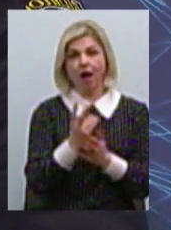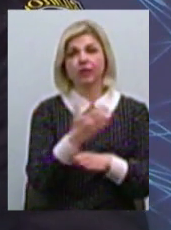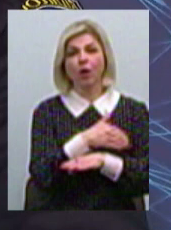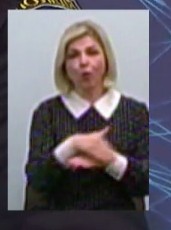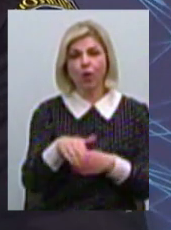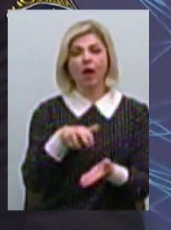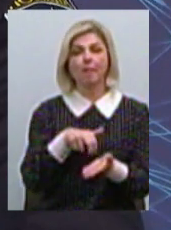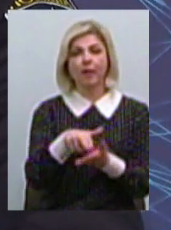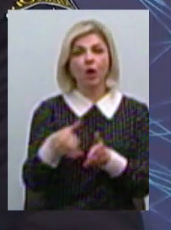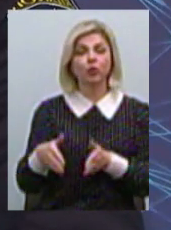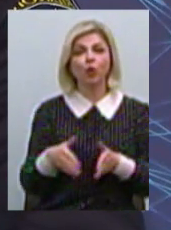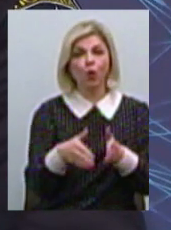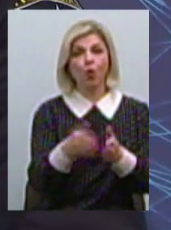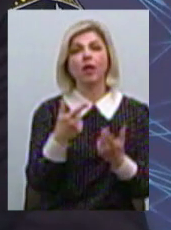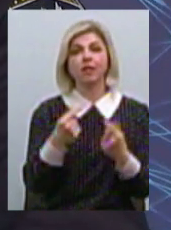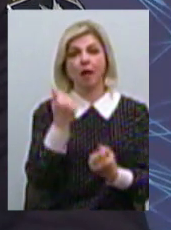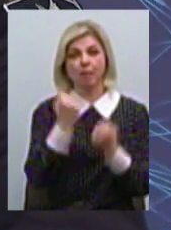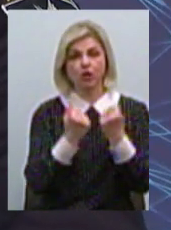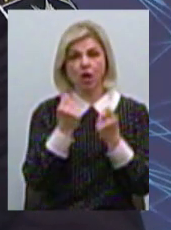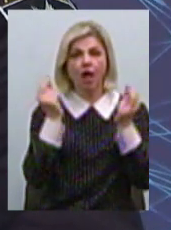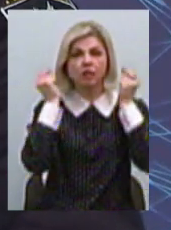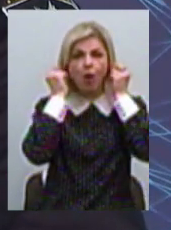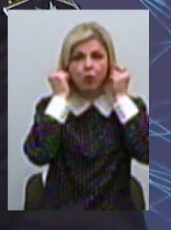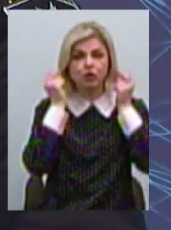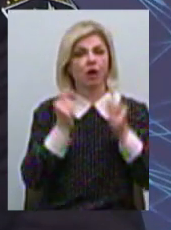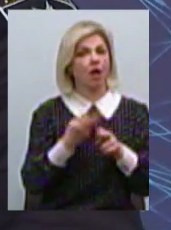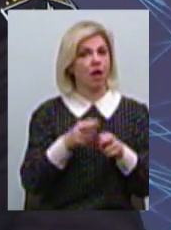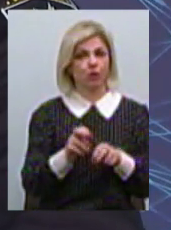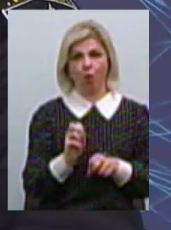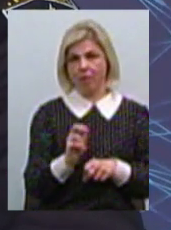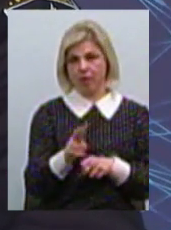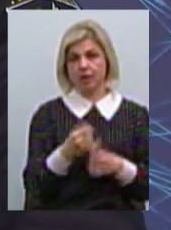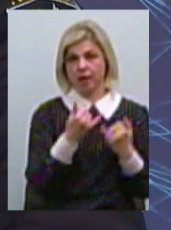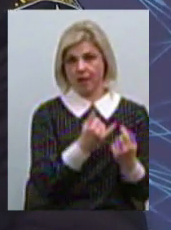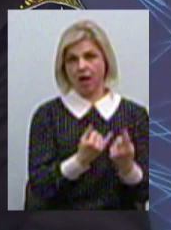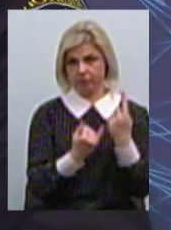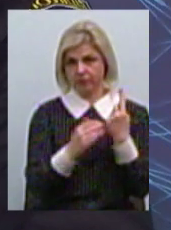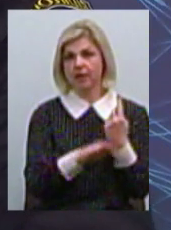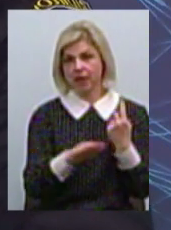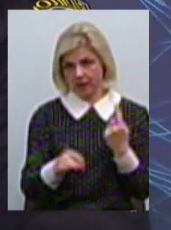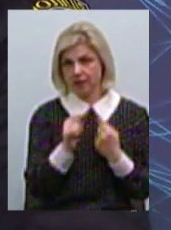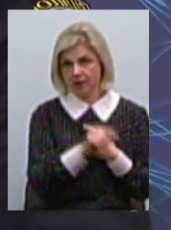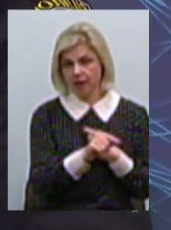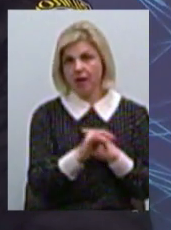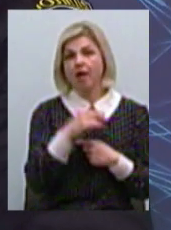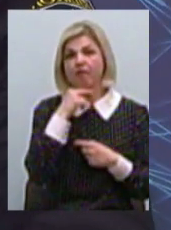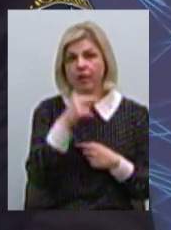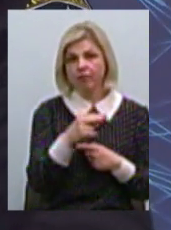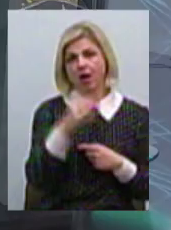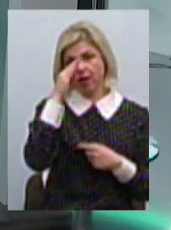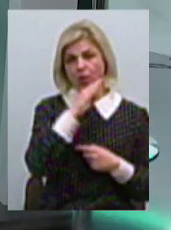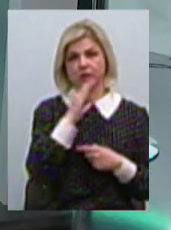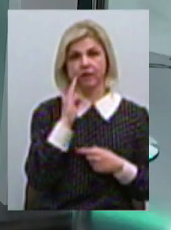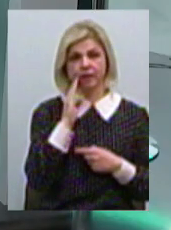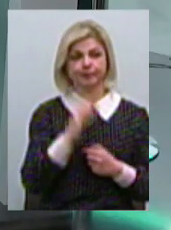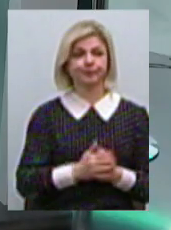проїжджу частину навушника. Це небезпечно, в першу чергу, для них. І звертаємо увагу батьків самих. У нас